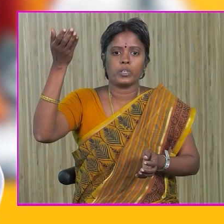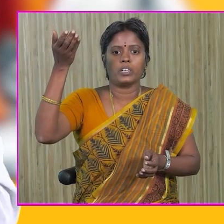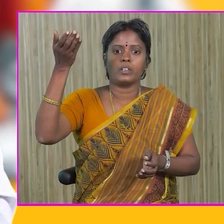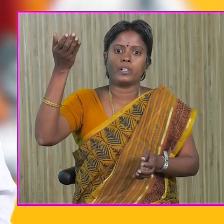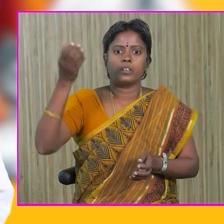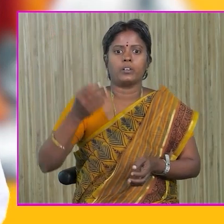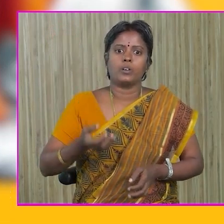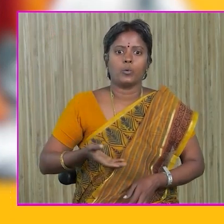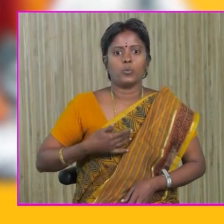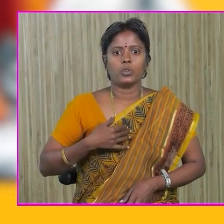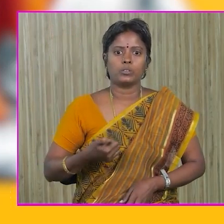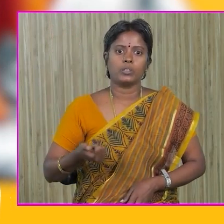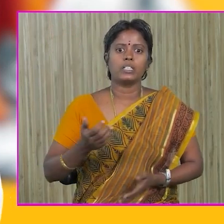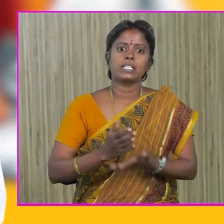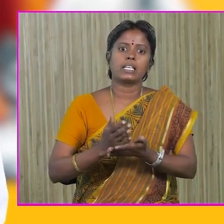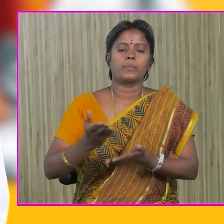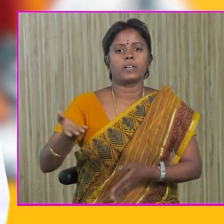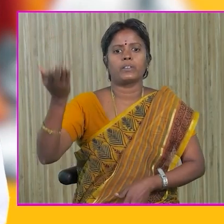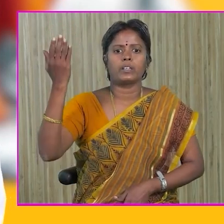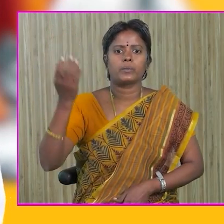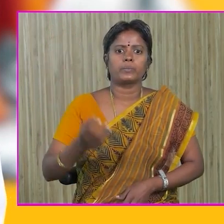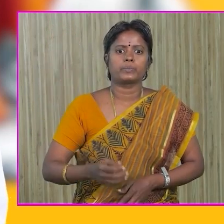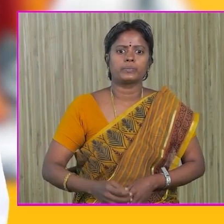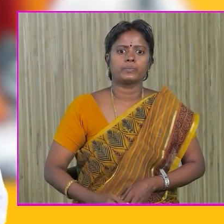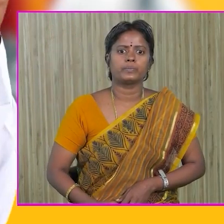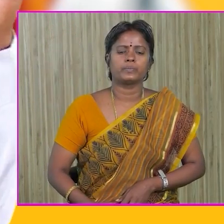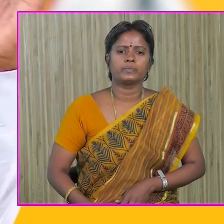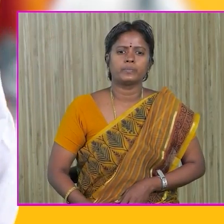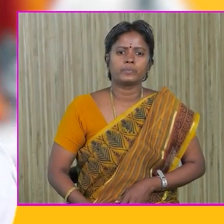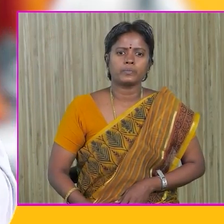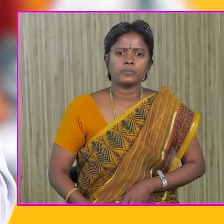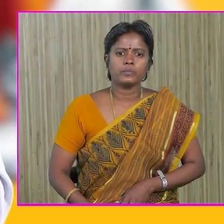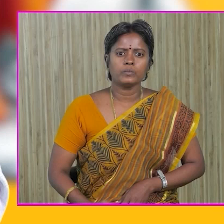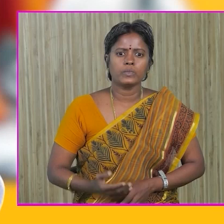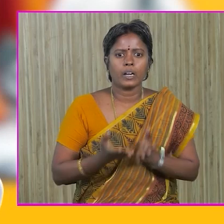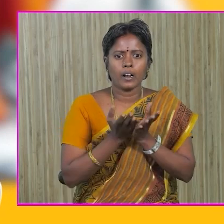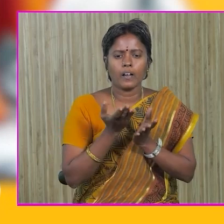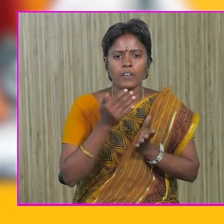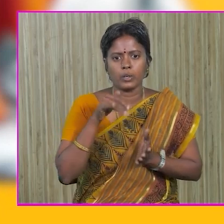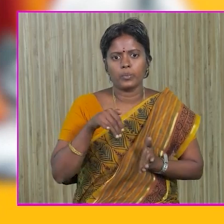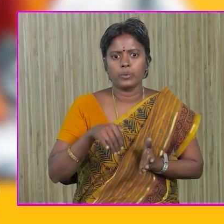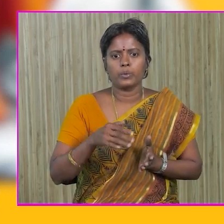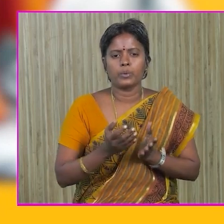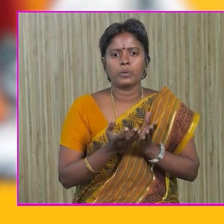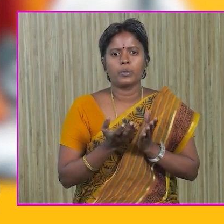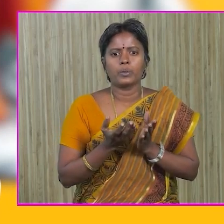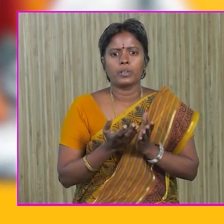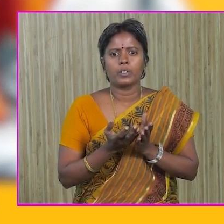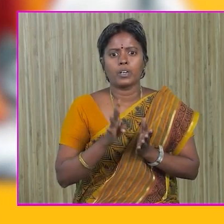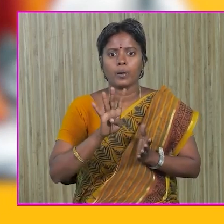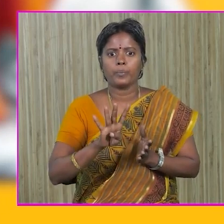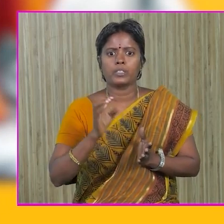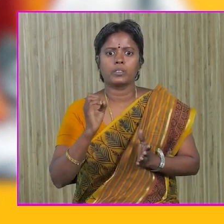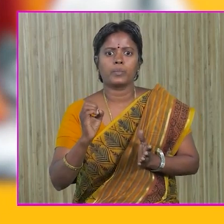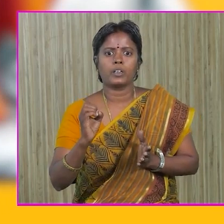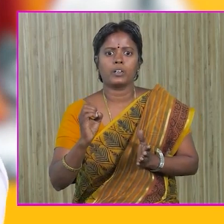ஊக்கத்துடன் செயல்படுவார்கள். ஒரு நீதிக்கதை ஒன்று. ஒரு வகுப்பில் ஒரு 40 மாணவர்கள் இருந்தார்கள். அதில் எப்போதுமே